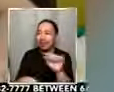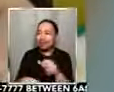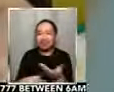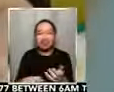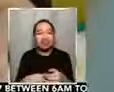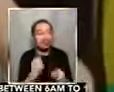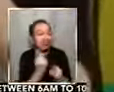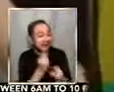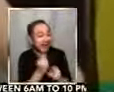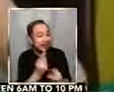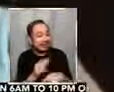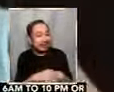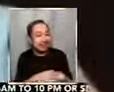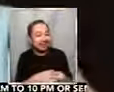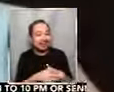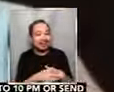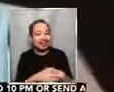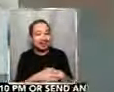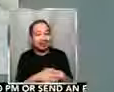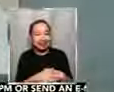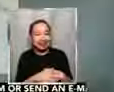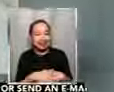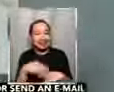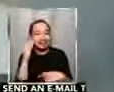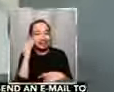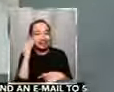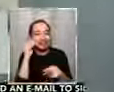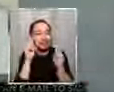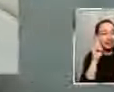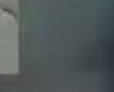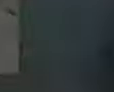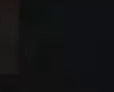Oscar Oida, nakatutok 24 oras.